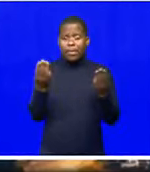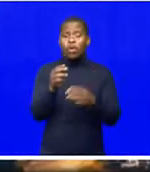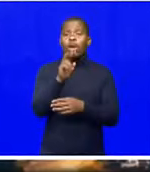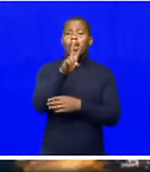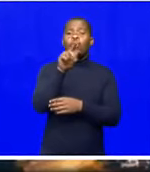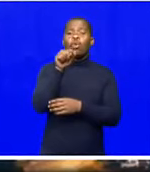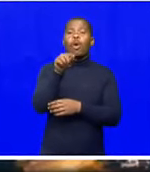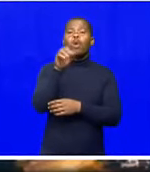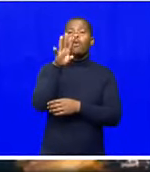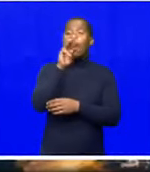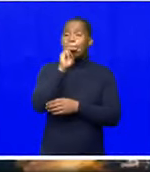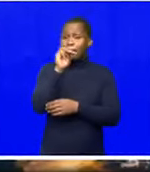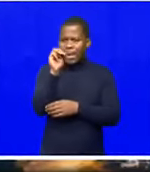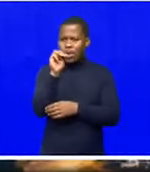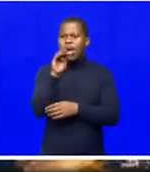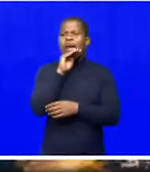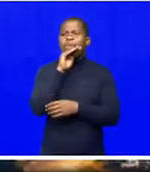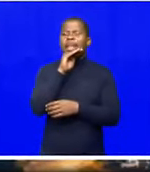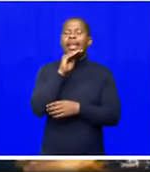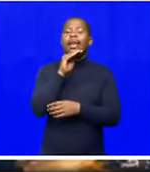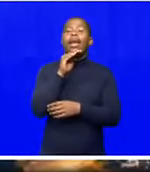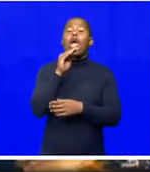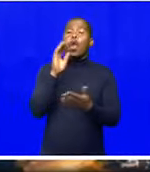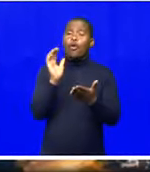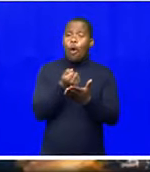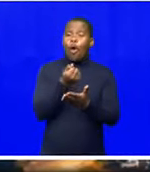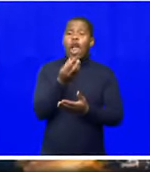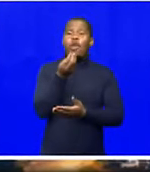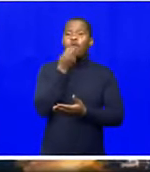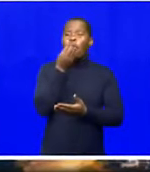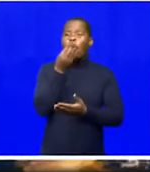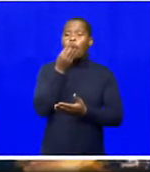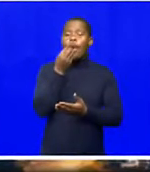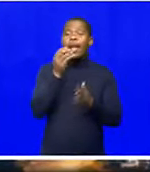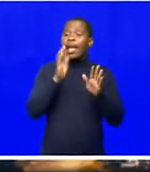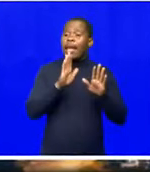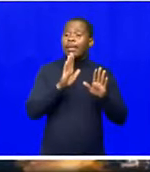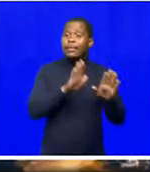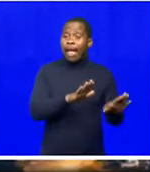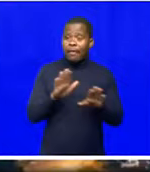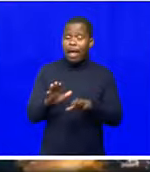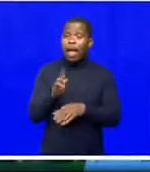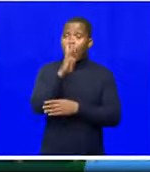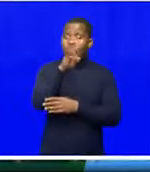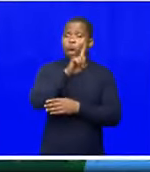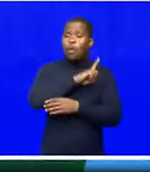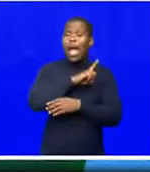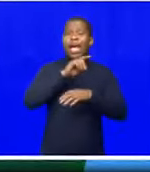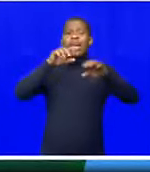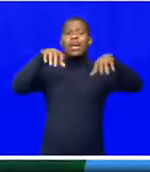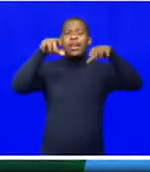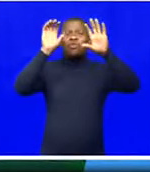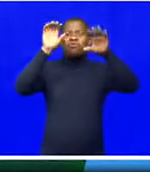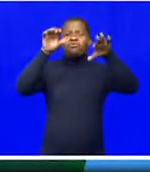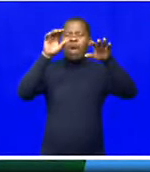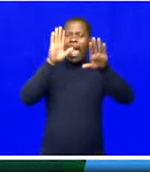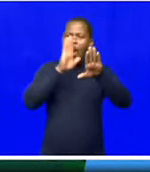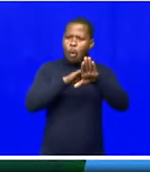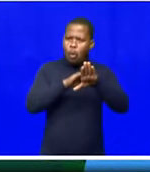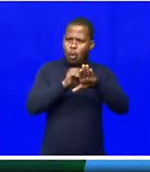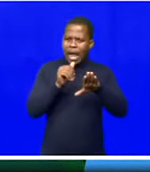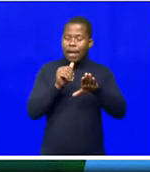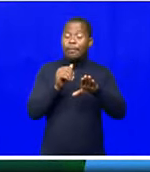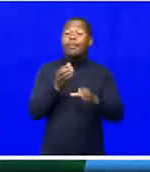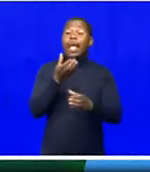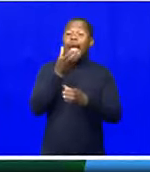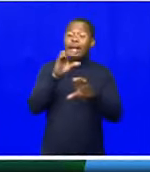ikakhulu bafuyi nebalimi angeke bakhone ukuthola ukudla uma ngabe timvula tisolo tingabonakali. Timvula solo atini